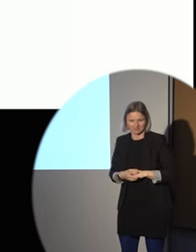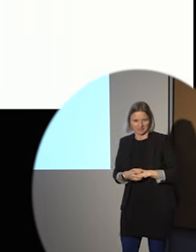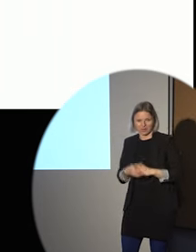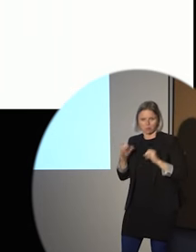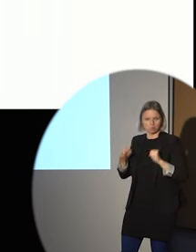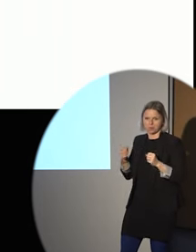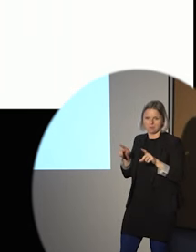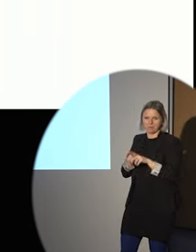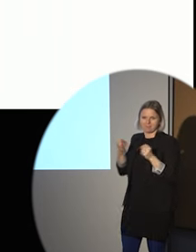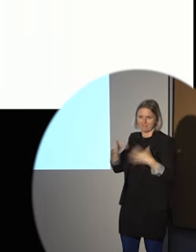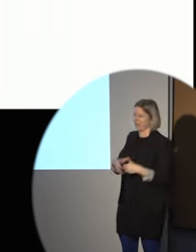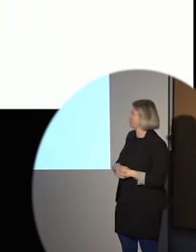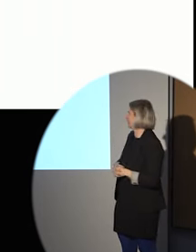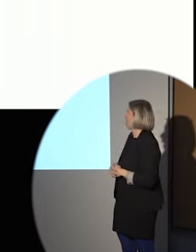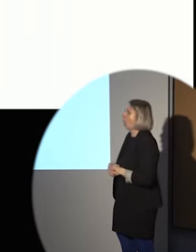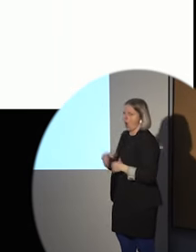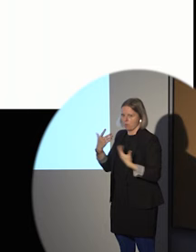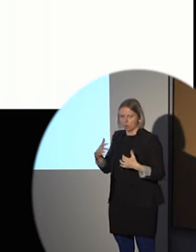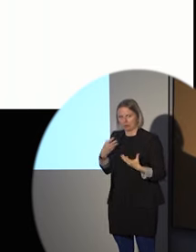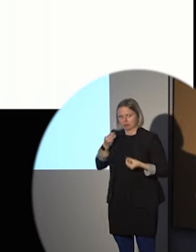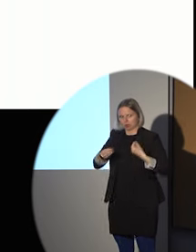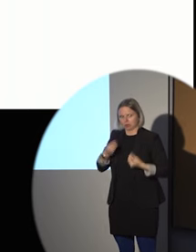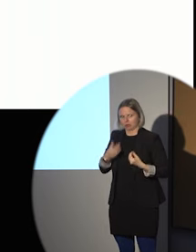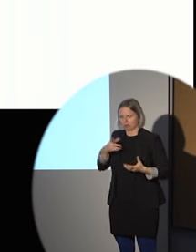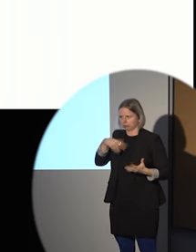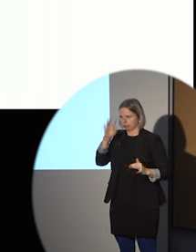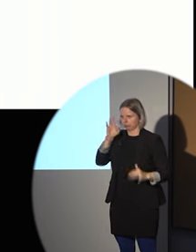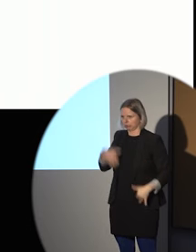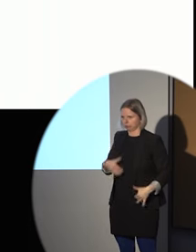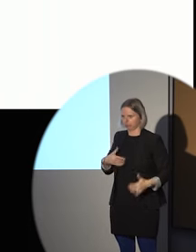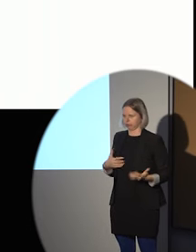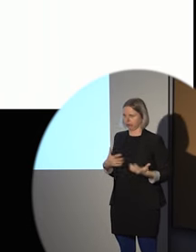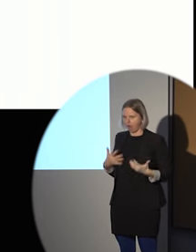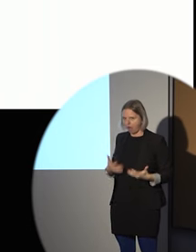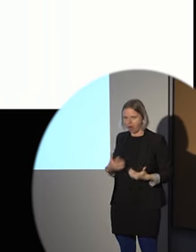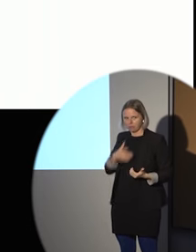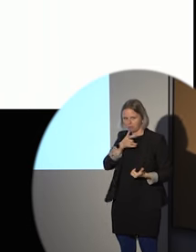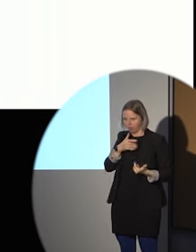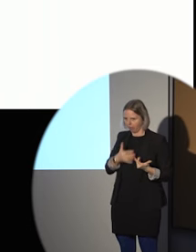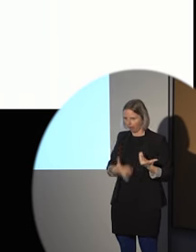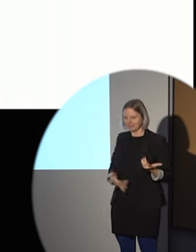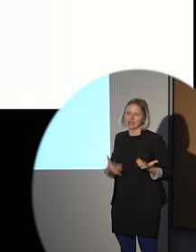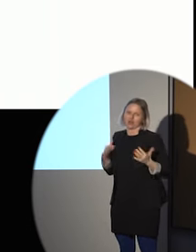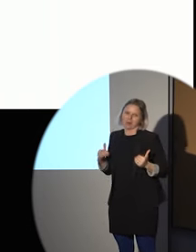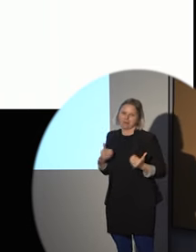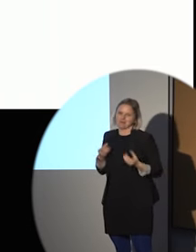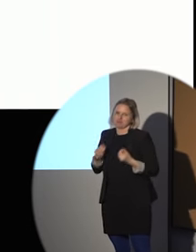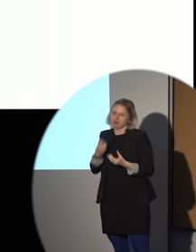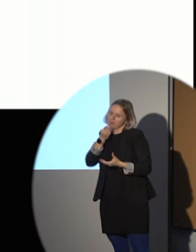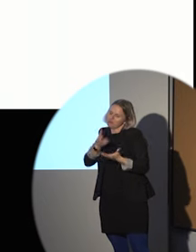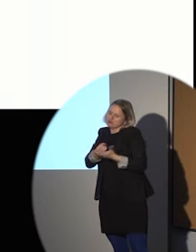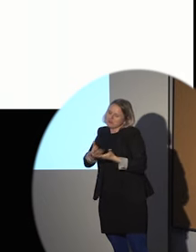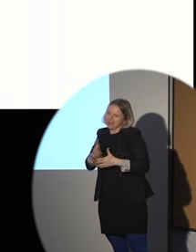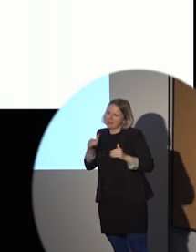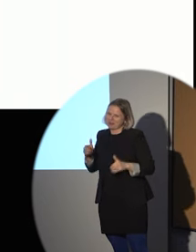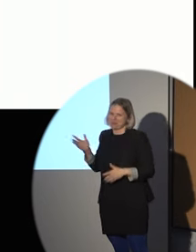Bon, je vais quand même vous mettre une bonne nouvelle. En fait, j'ai 2 bonnes nouvelles à vous donner, tout de même. Je ne voulais pas finir sur des mauvaises nouvelles. Alors,